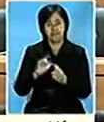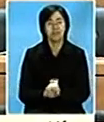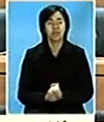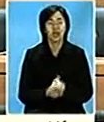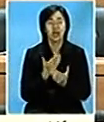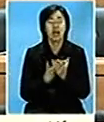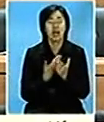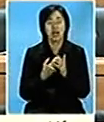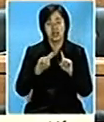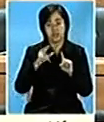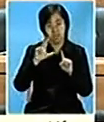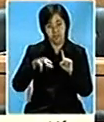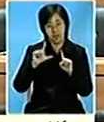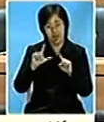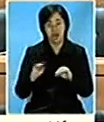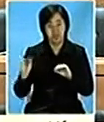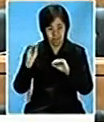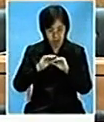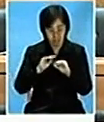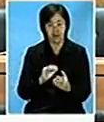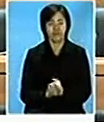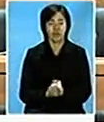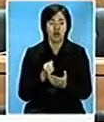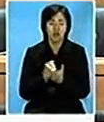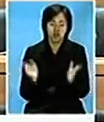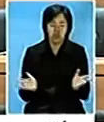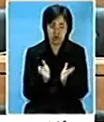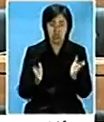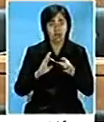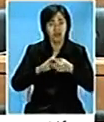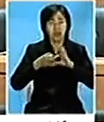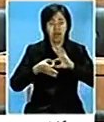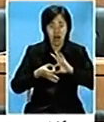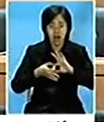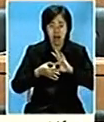เงิน 13,000 ล้านมาส่งเสริมการกีฬาได้อย่างไร